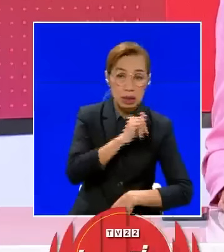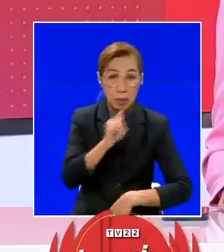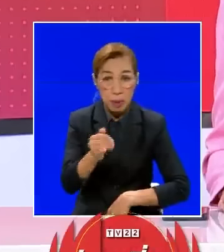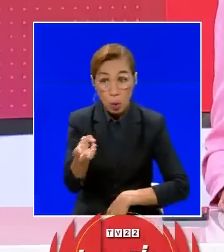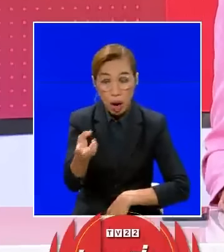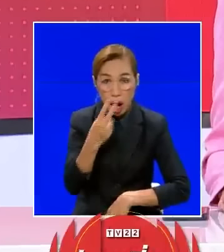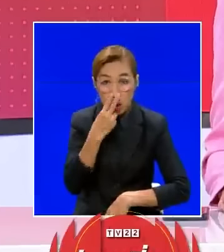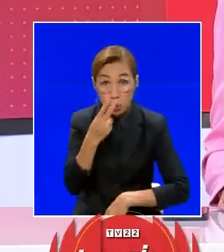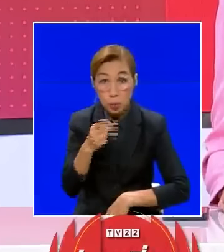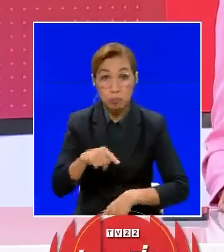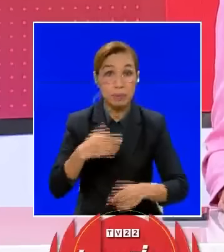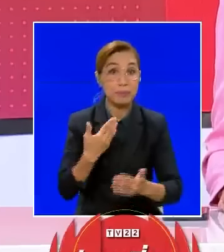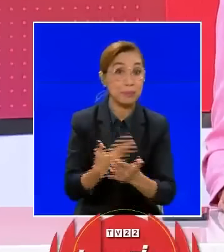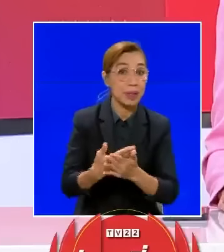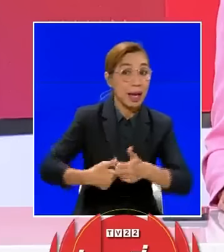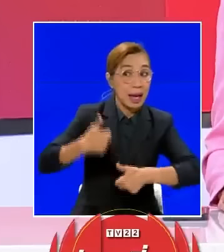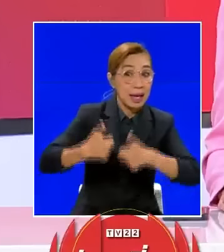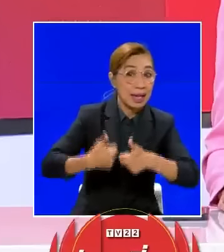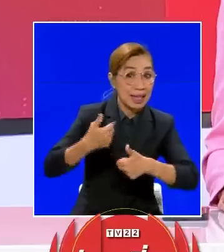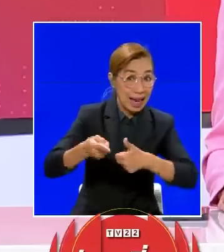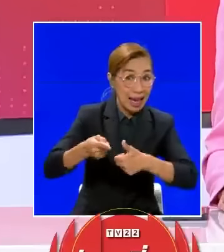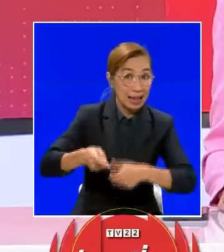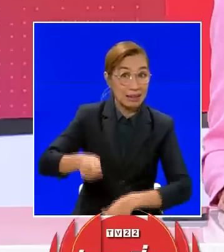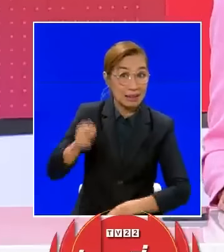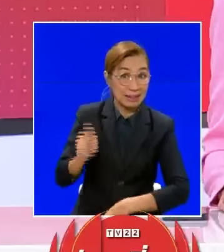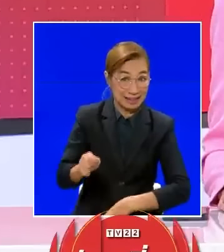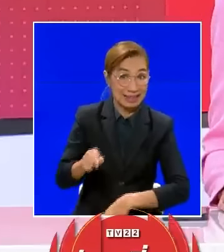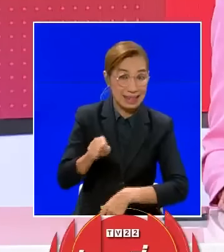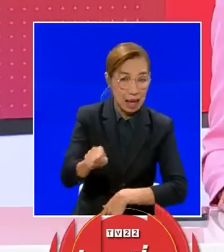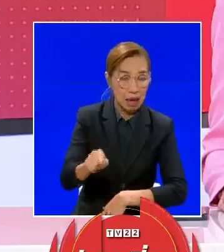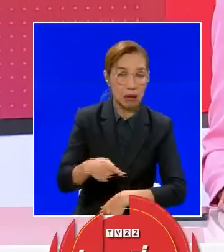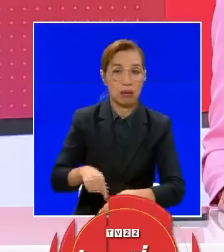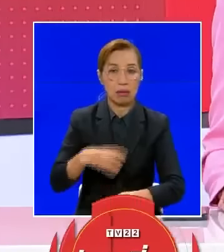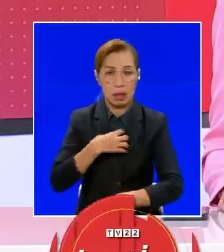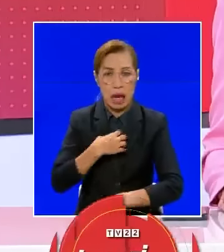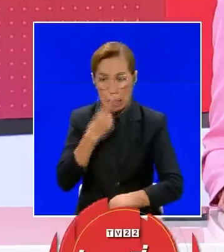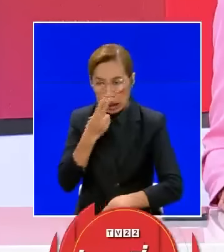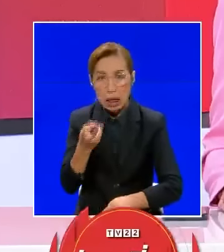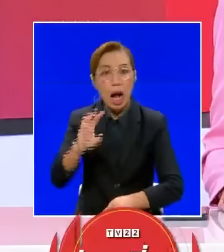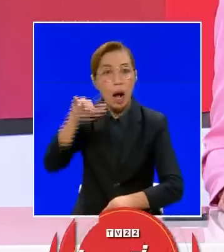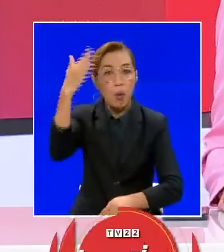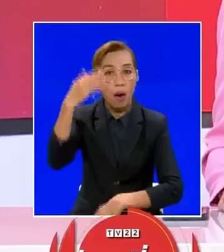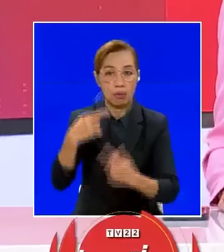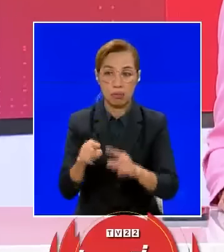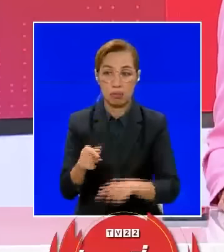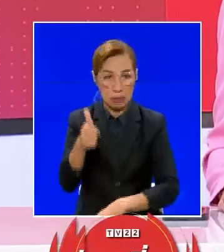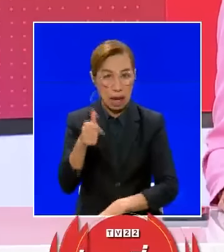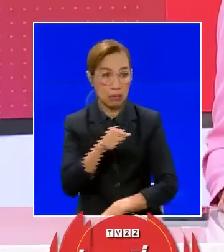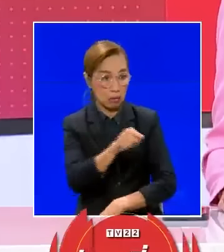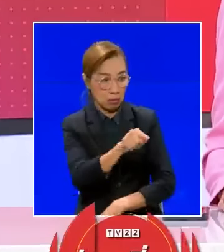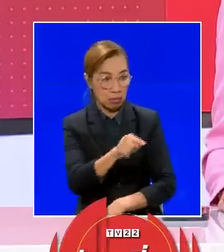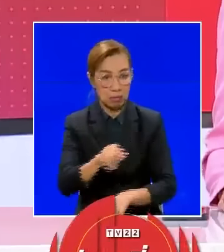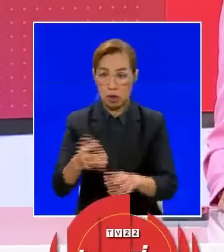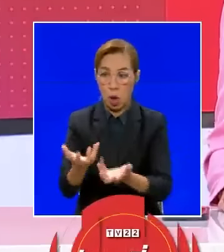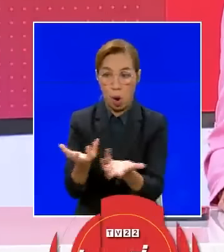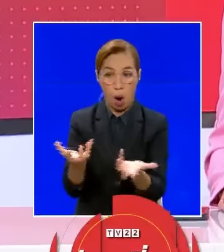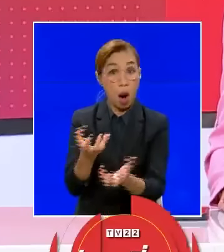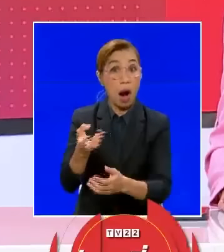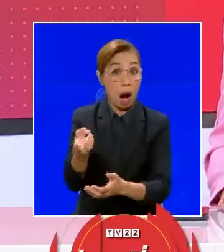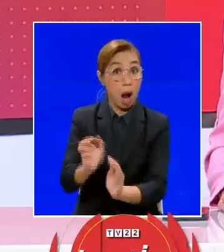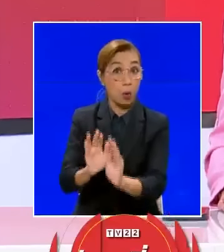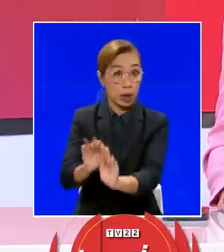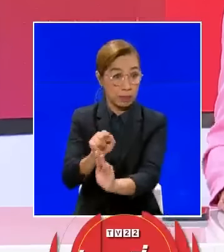ข้าวจะประมูลใช่ไห ม ดูด้วยตาเปล่าเท่านั้น อ้าว ให้ดูได้ด้วยตาเปล่าห้ามเอาข้าวออกจากโกดังห้